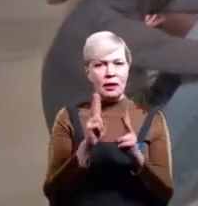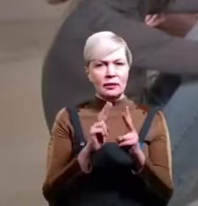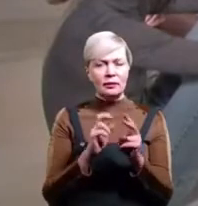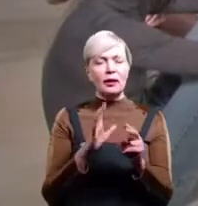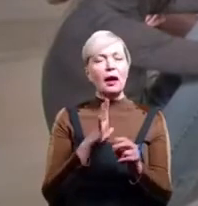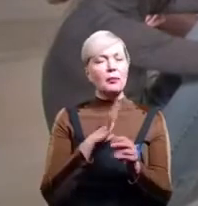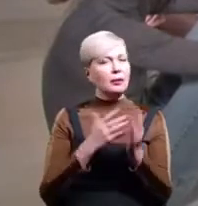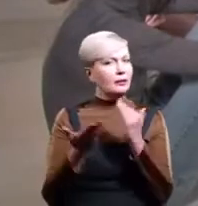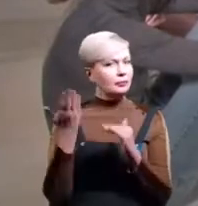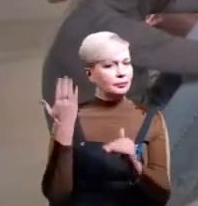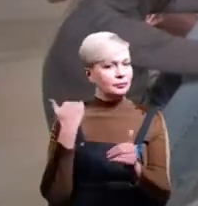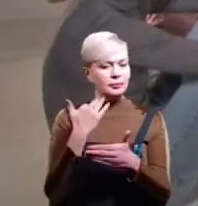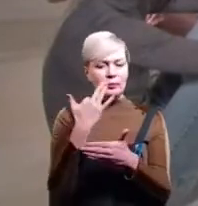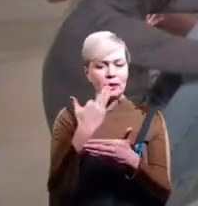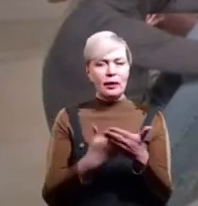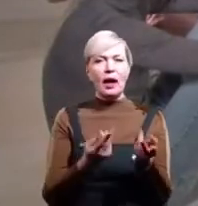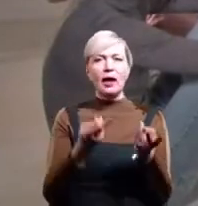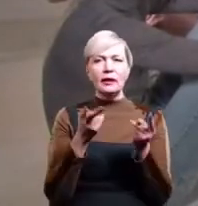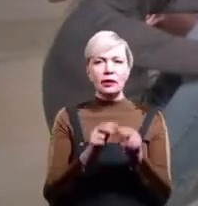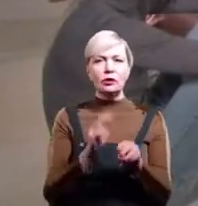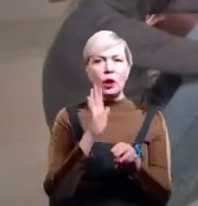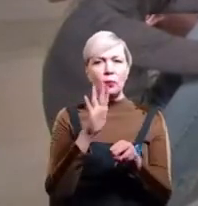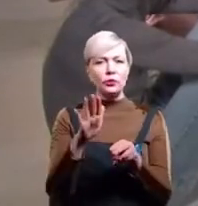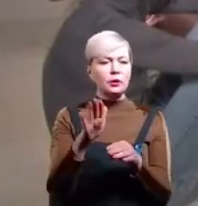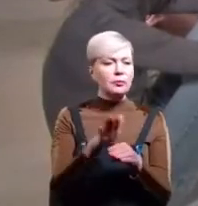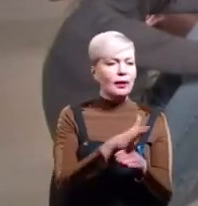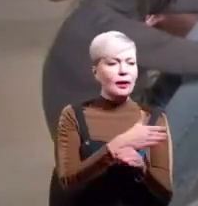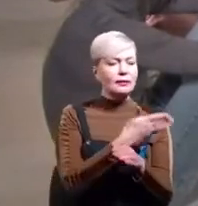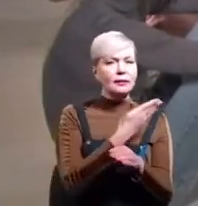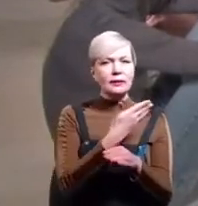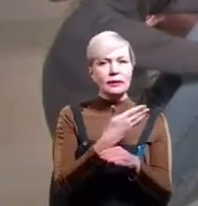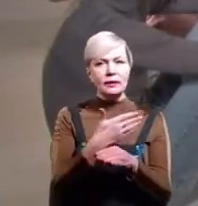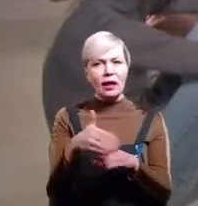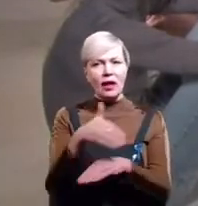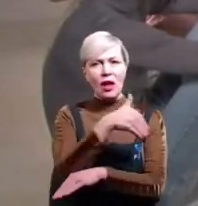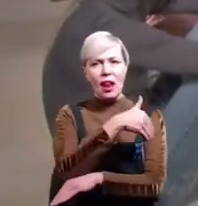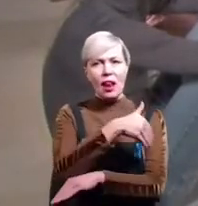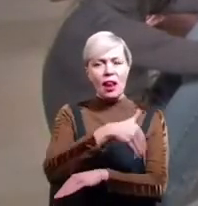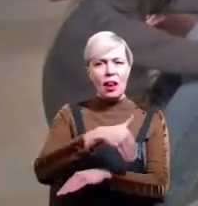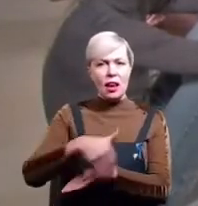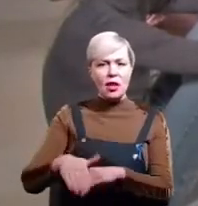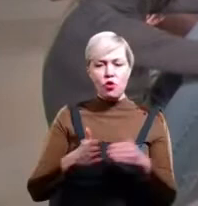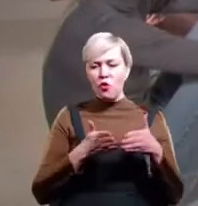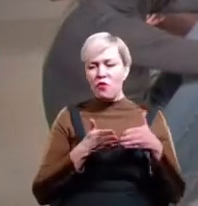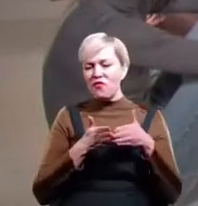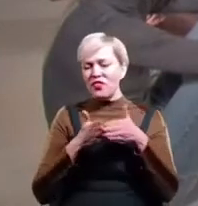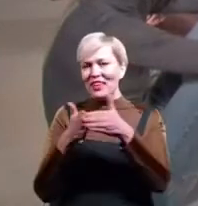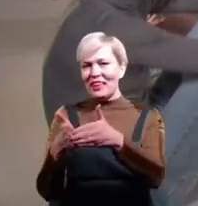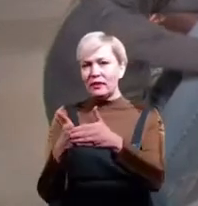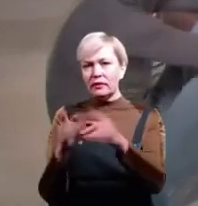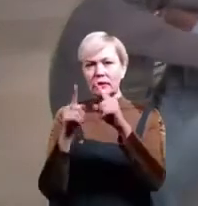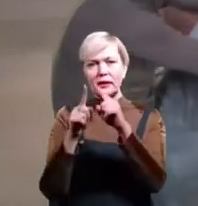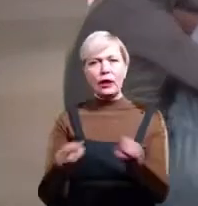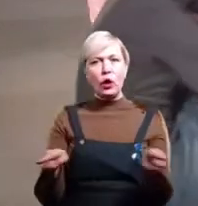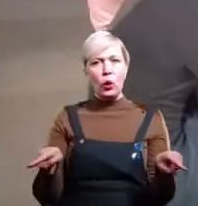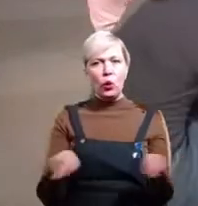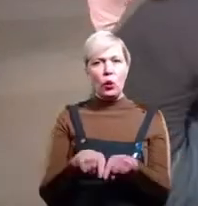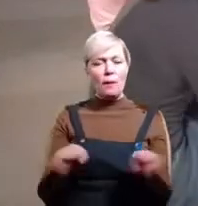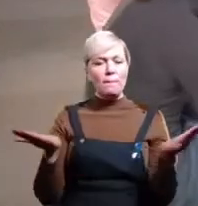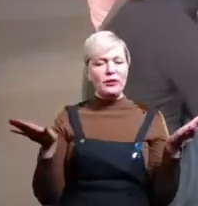То есть, просто мы будем расслаивать линию в клин, в треугольник, птичку.